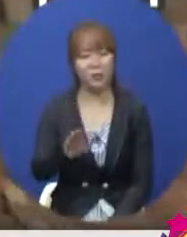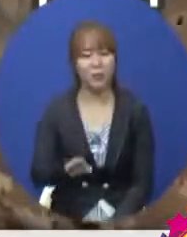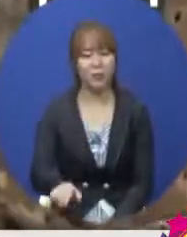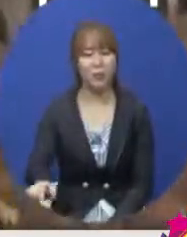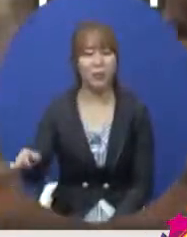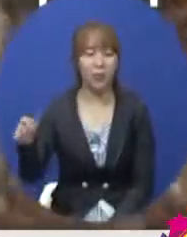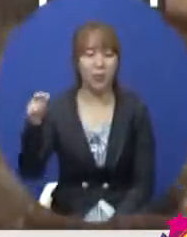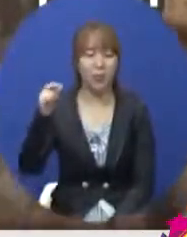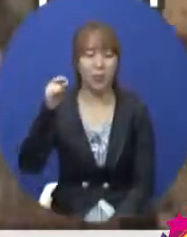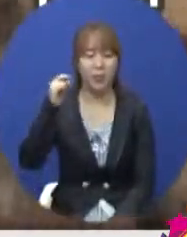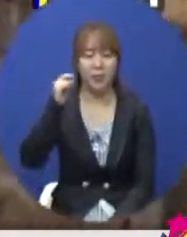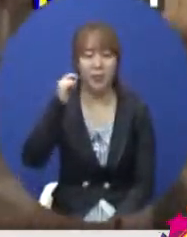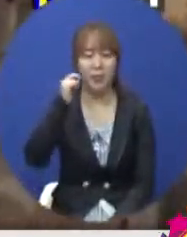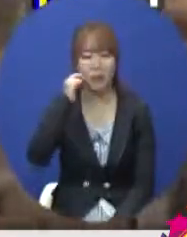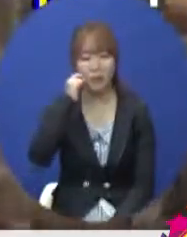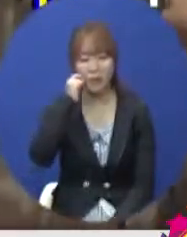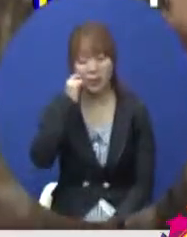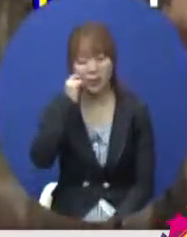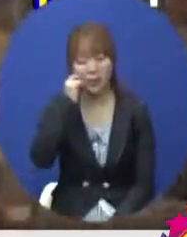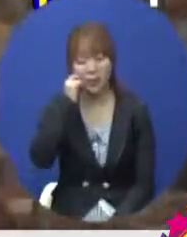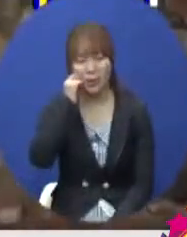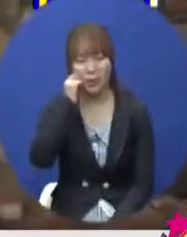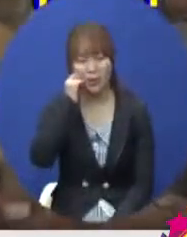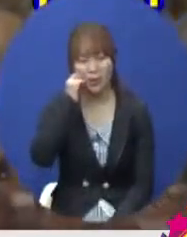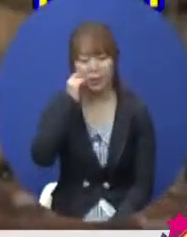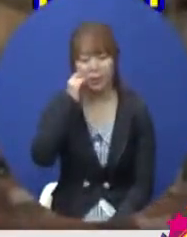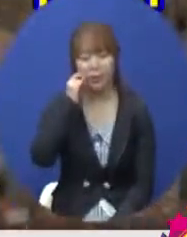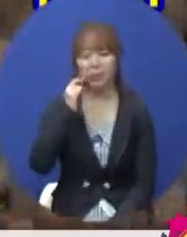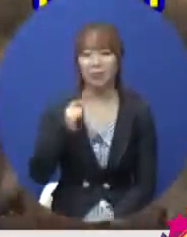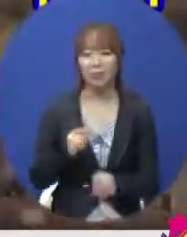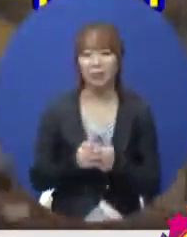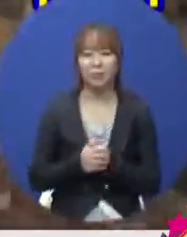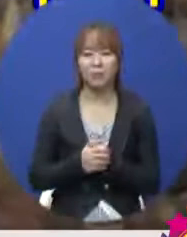가고파도 못 갑니다.